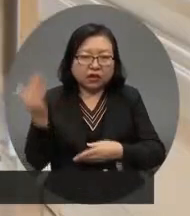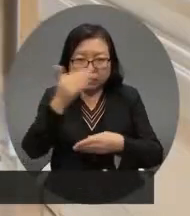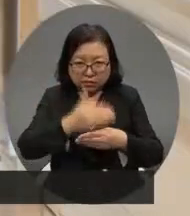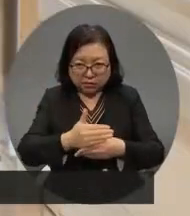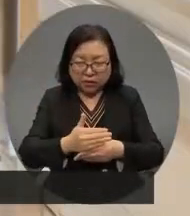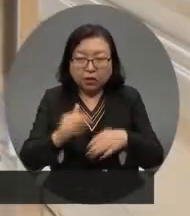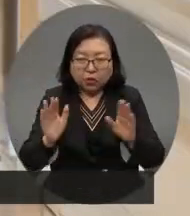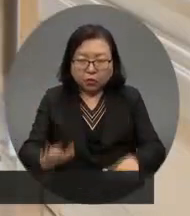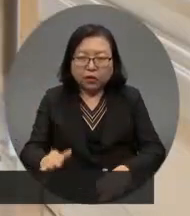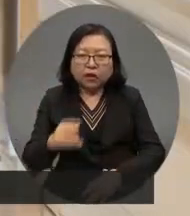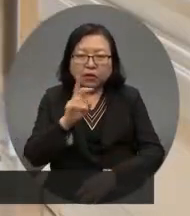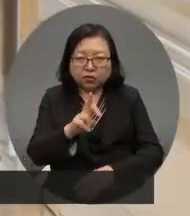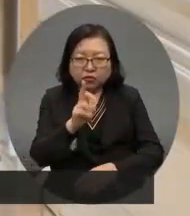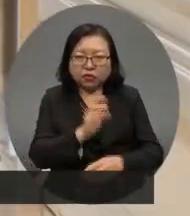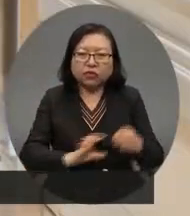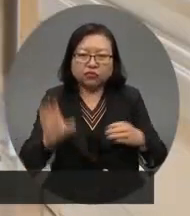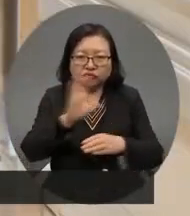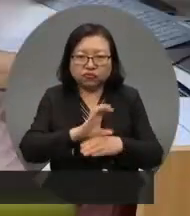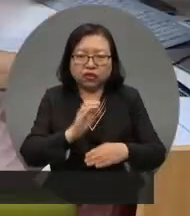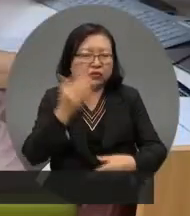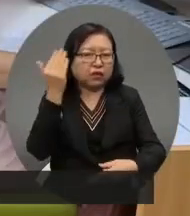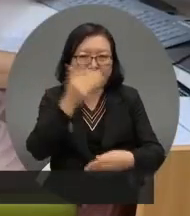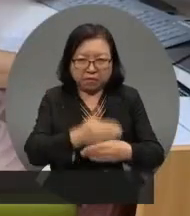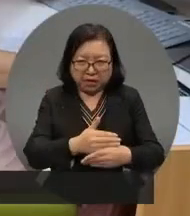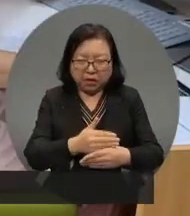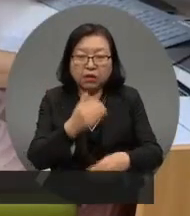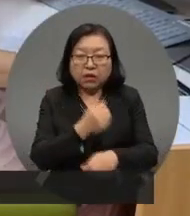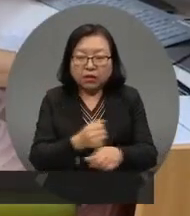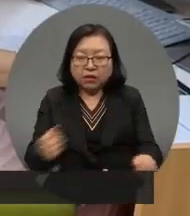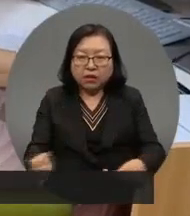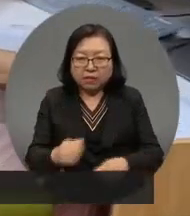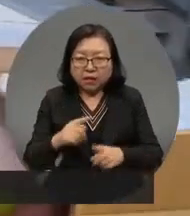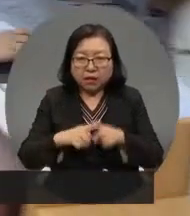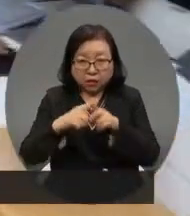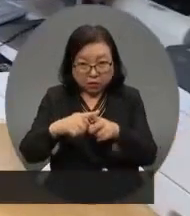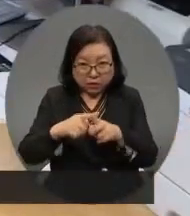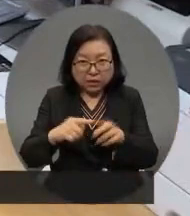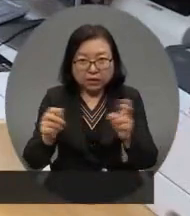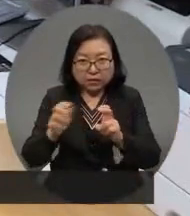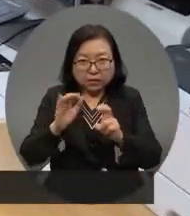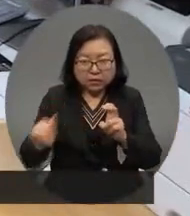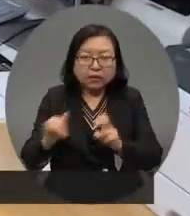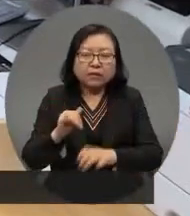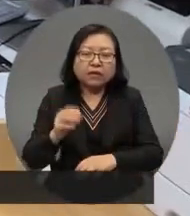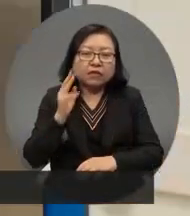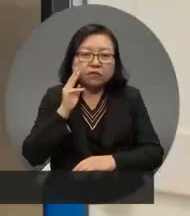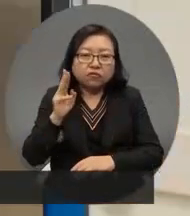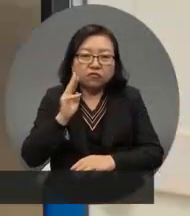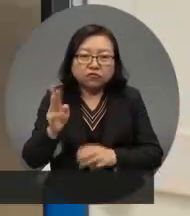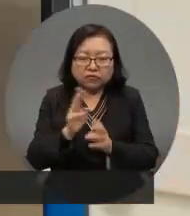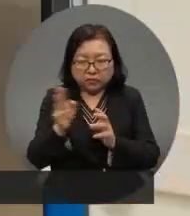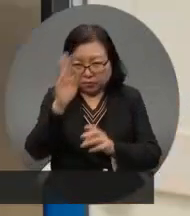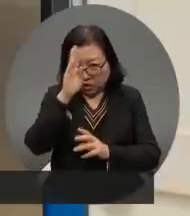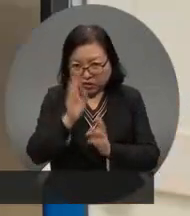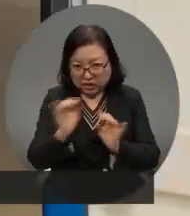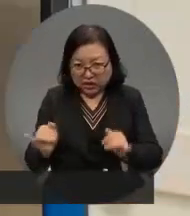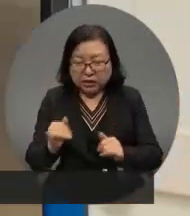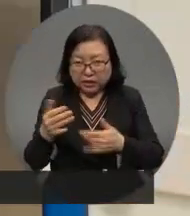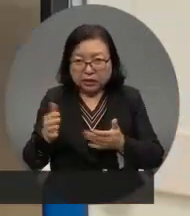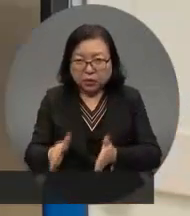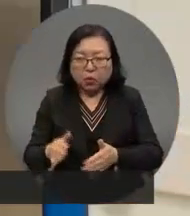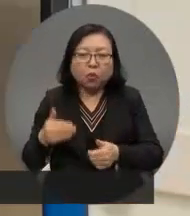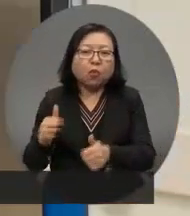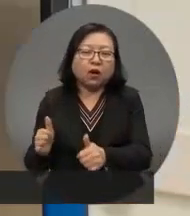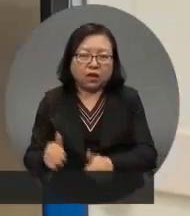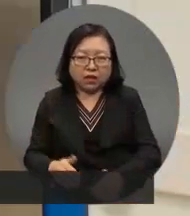주 12개 병상을 추가로 폐쇄하면서 간호사 30여 명이 중환자실 등으로 투입됐습니다. 훈련 기간도 없이